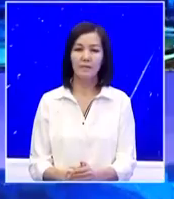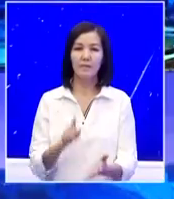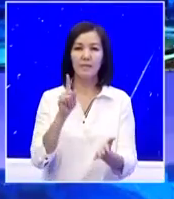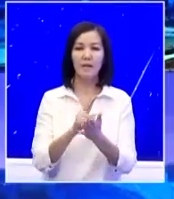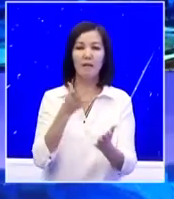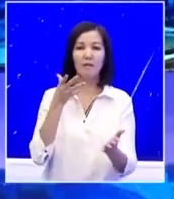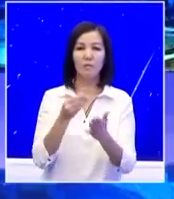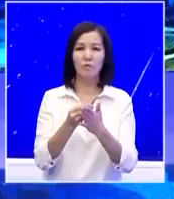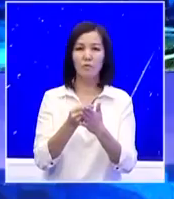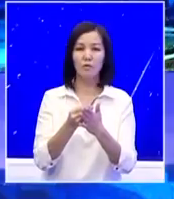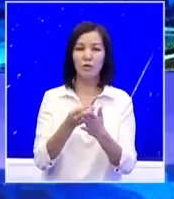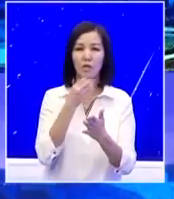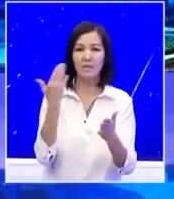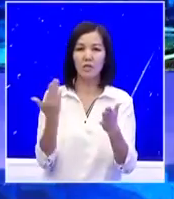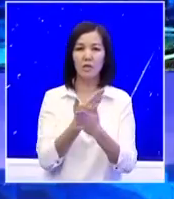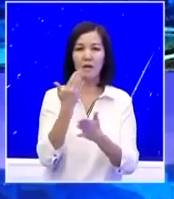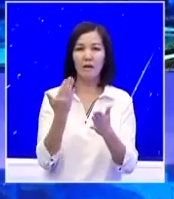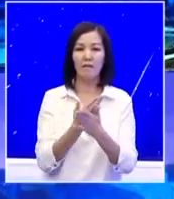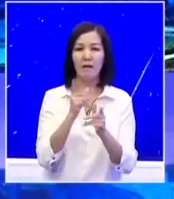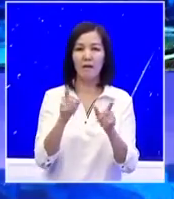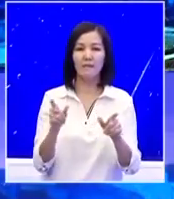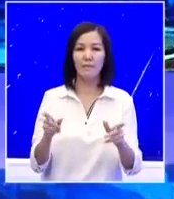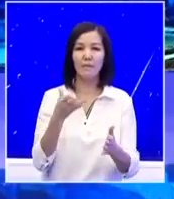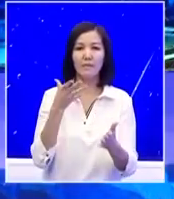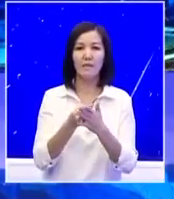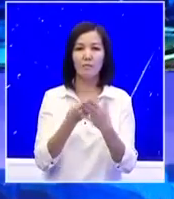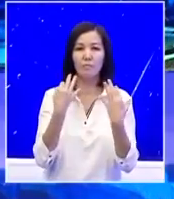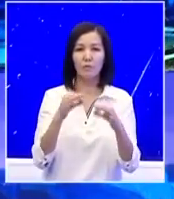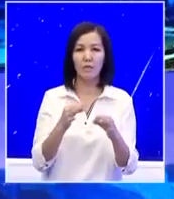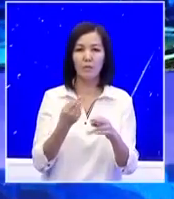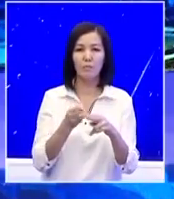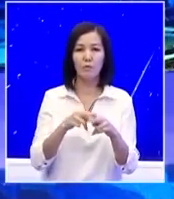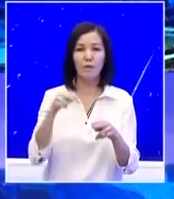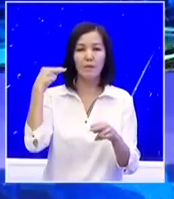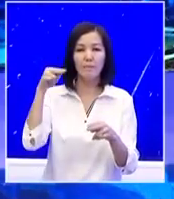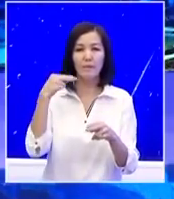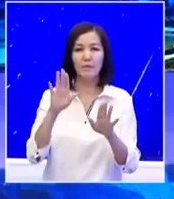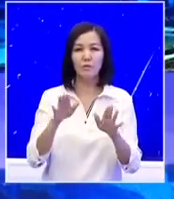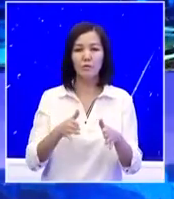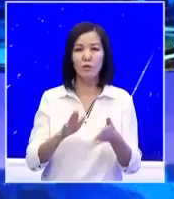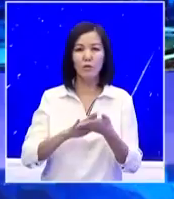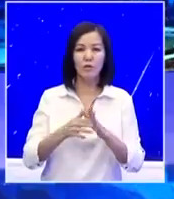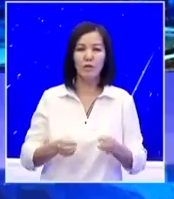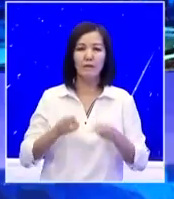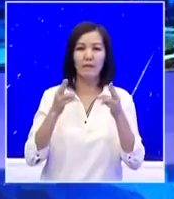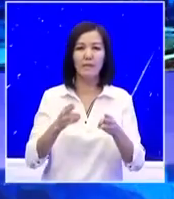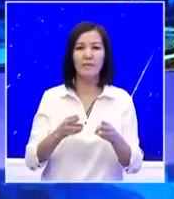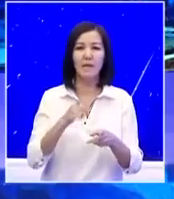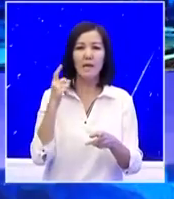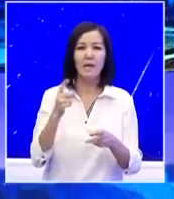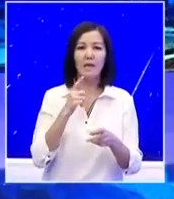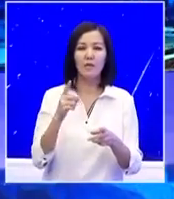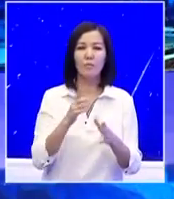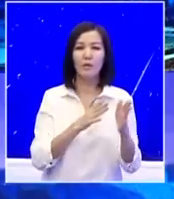Салық төлеушілер үшін жағымды жаңалық, бірқатар азамат салық төлемдерінен босатылды. Бұл ел президентінің төтенше жағдай кезіндегі